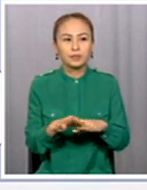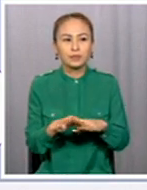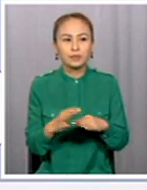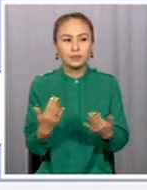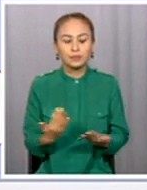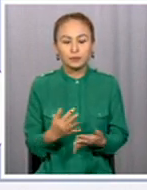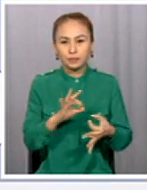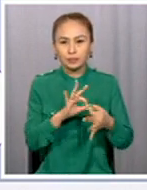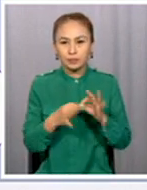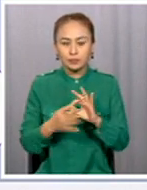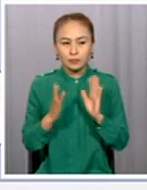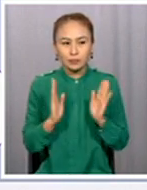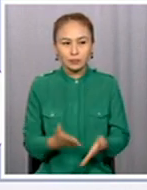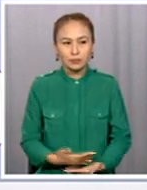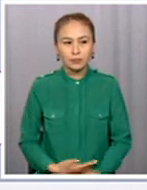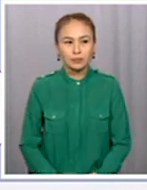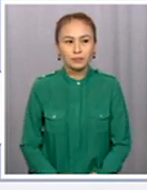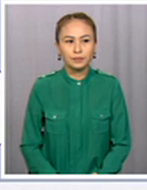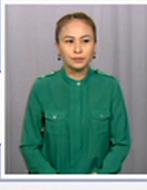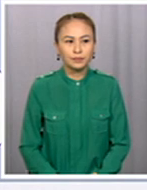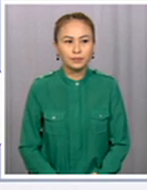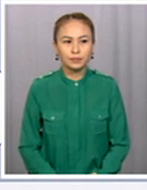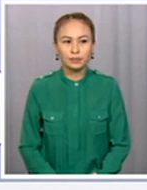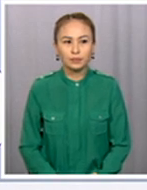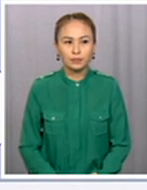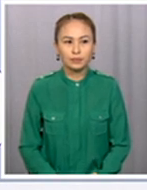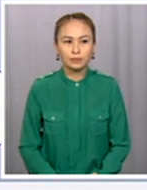ерекшеліктерін сипаттайсыздар.